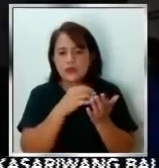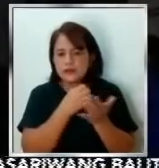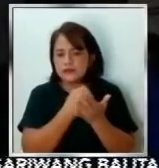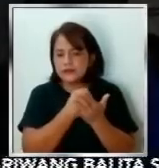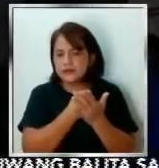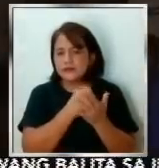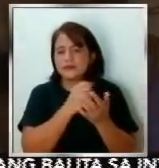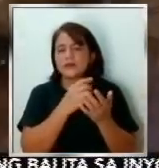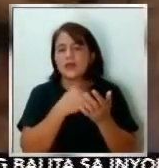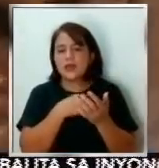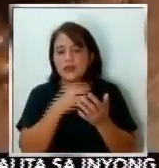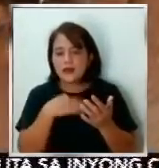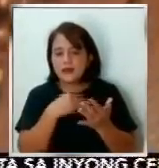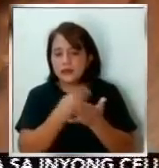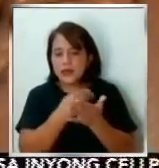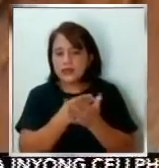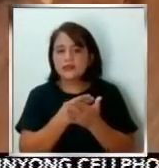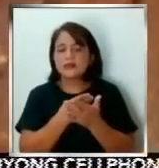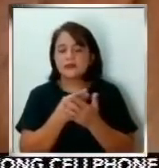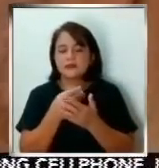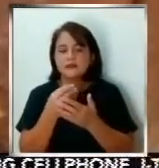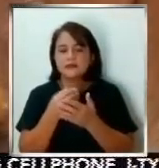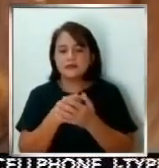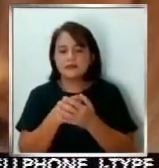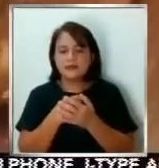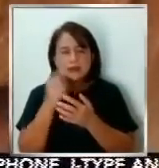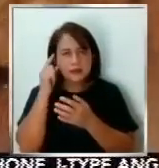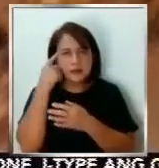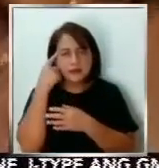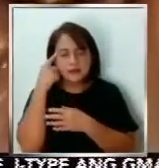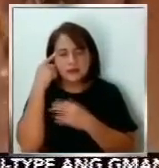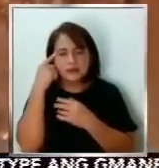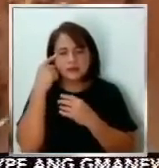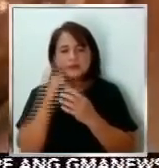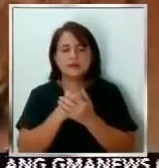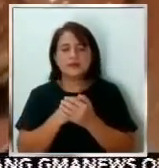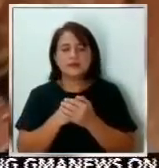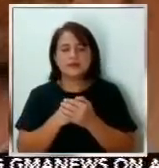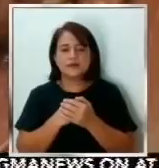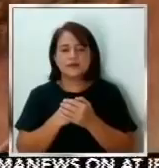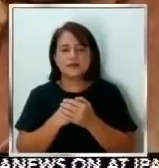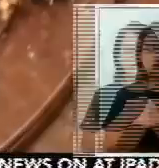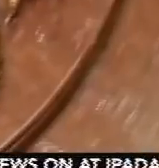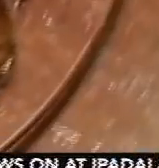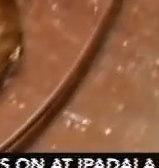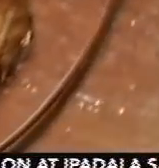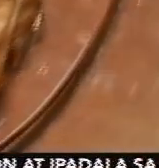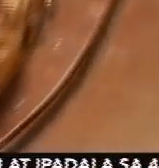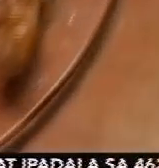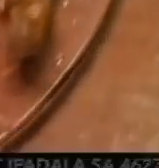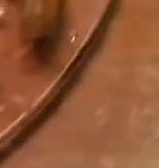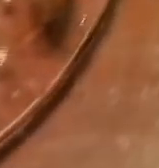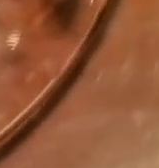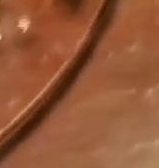perang papasok. Bernadette Reyes, Nakatutok, 24 Oras.